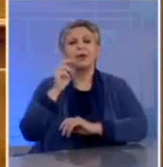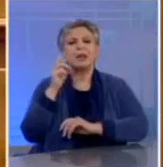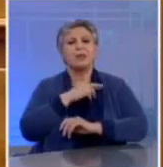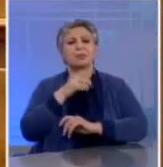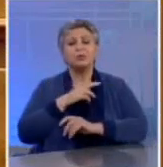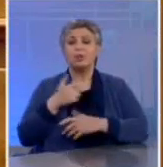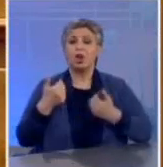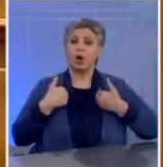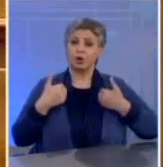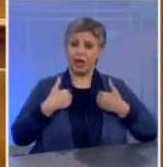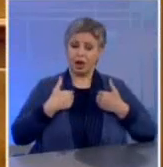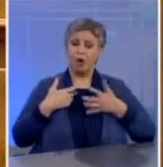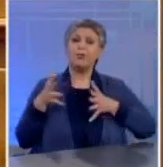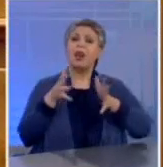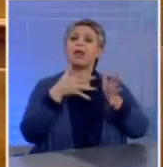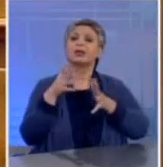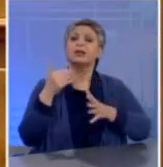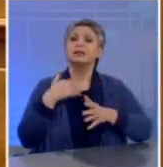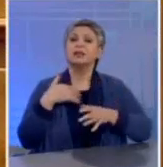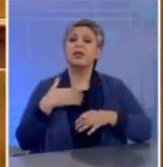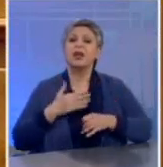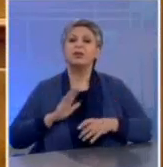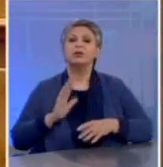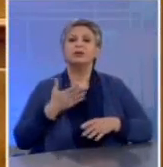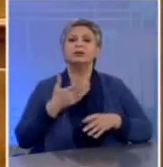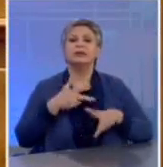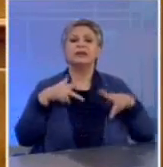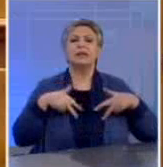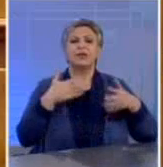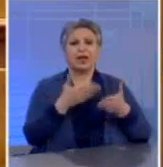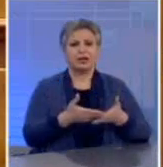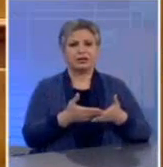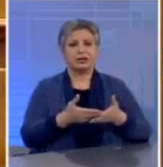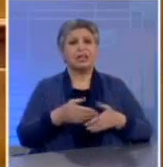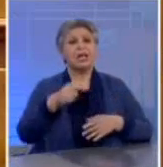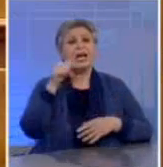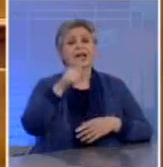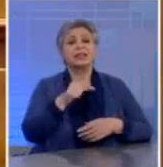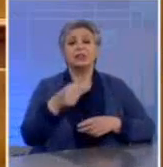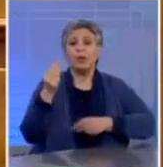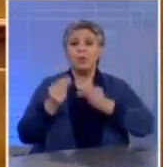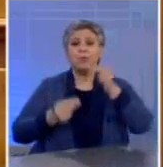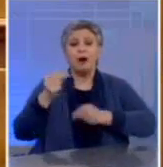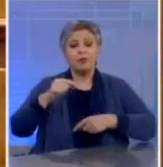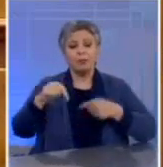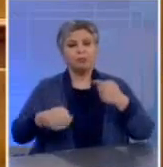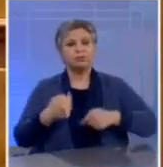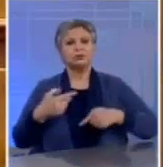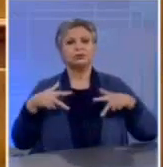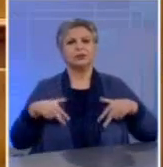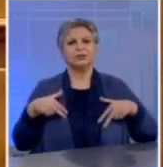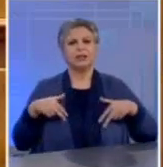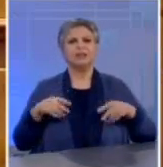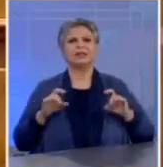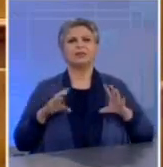κυβέρνηση. Και ενώ εσείς δεν δημιουργείτε πρόβλημα στην κυβέρνηση. Αν θέλετε λοιπόν άλλα